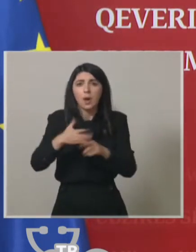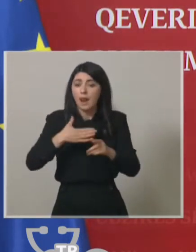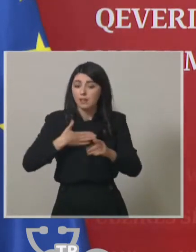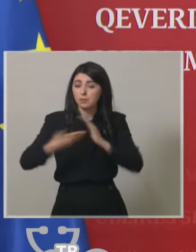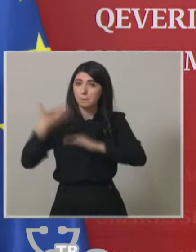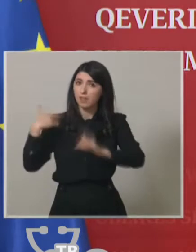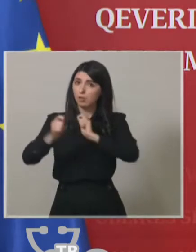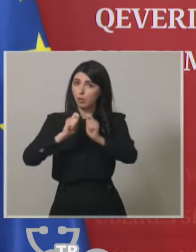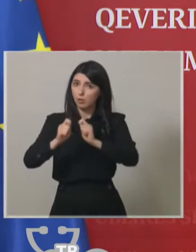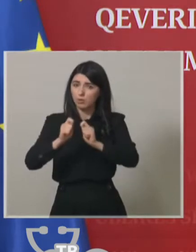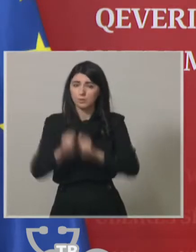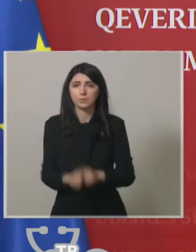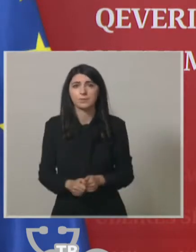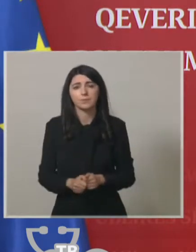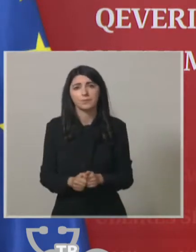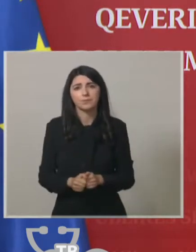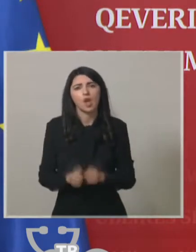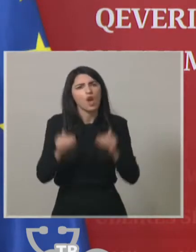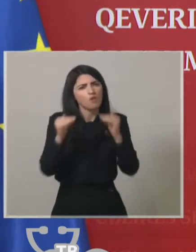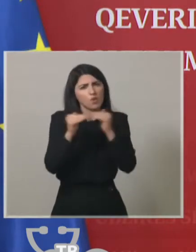договор. Согласно